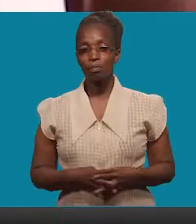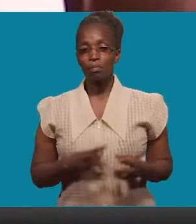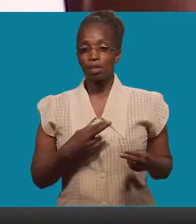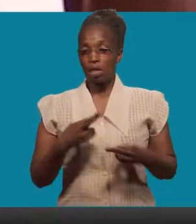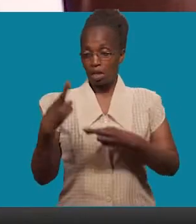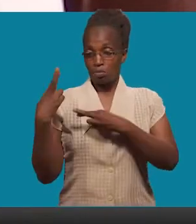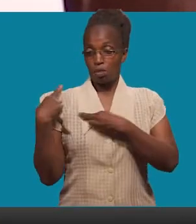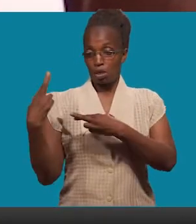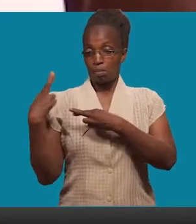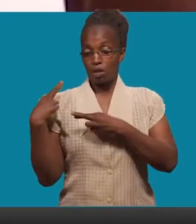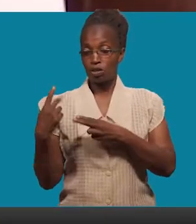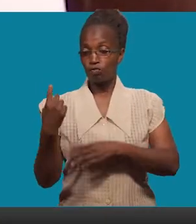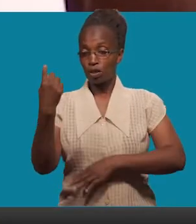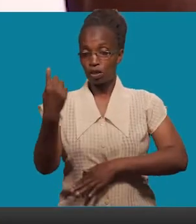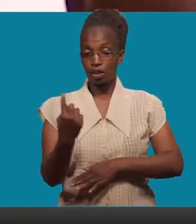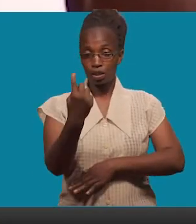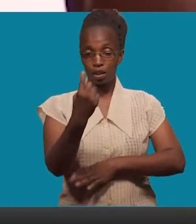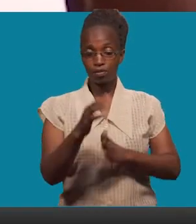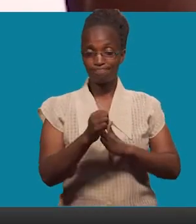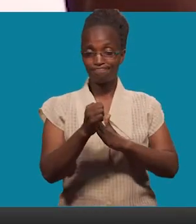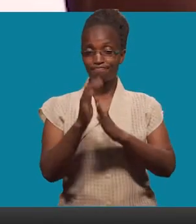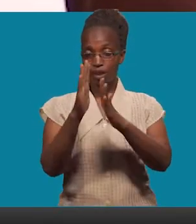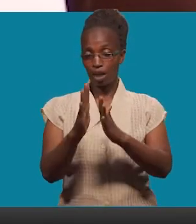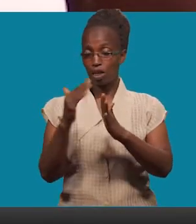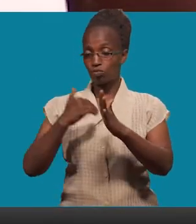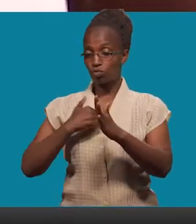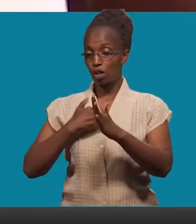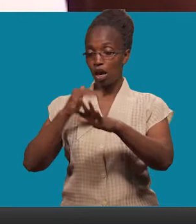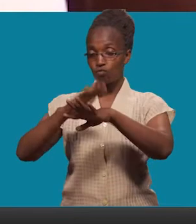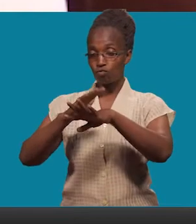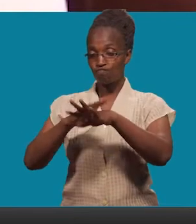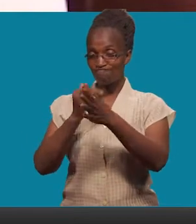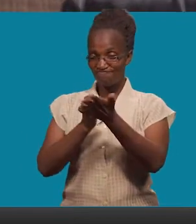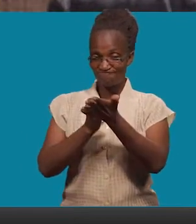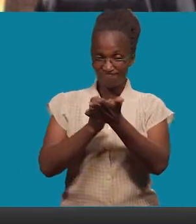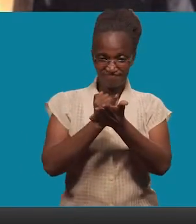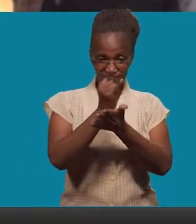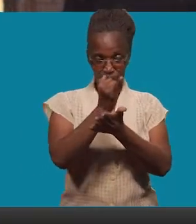Ni wajibu wa kila kiongozi kuwa na usimamizi bora katika kitengo cha kazi yake.